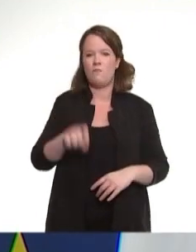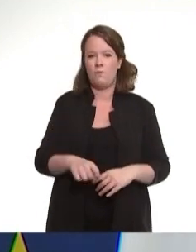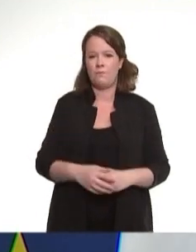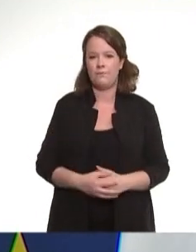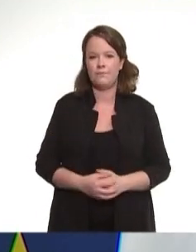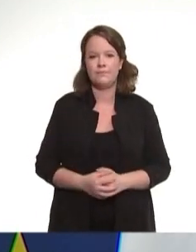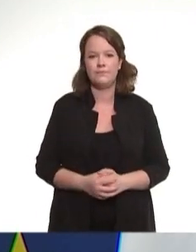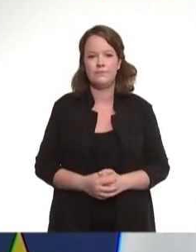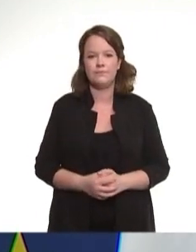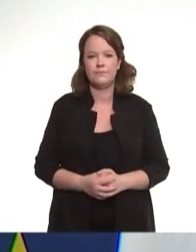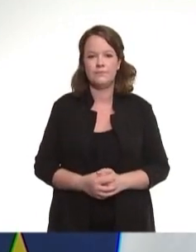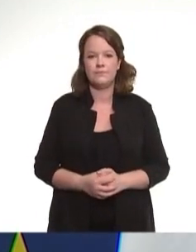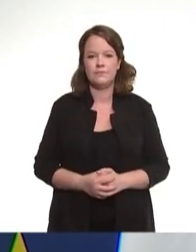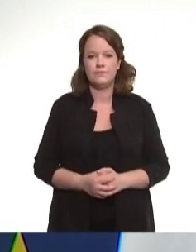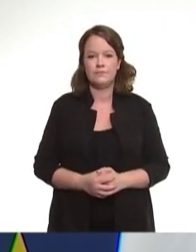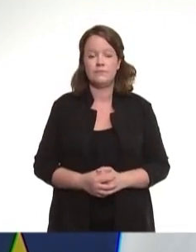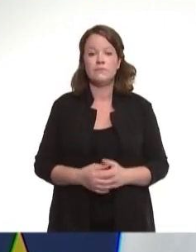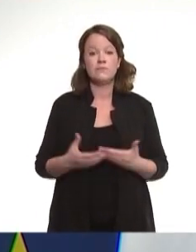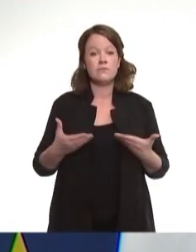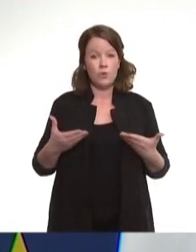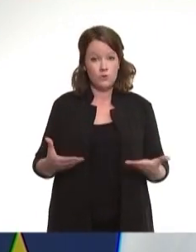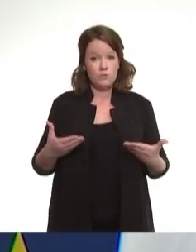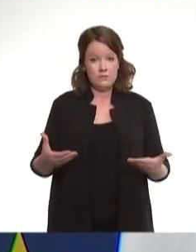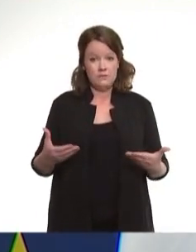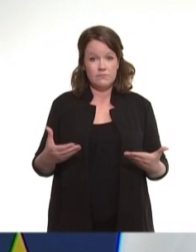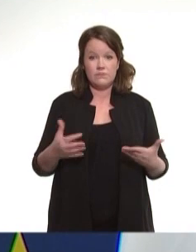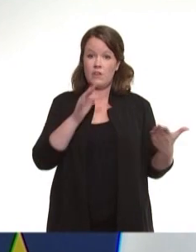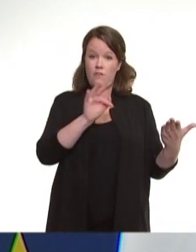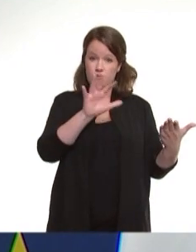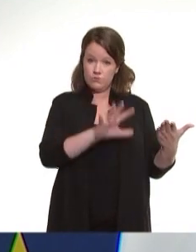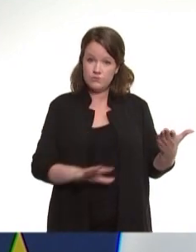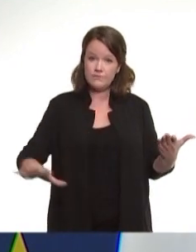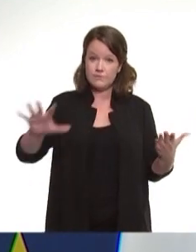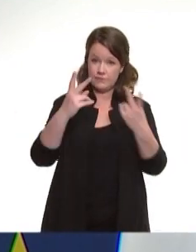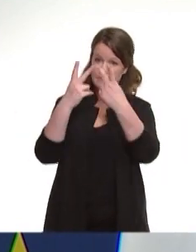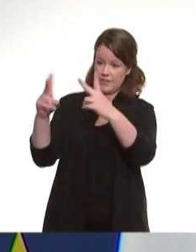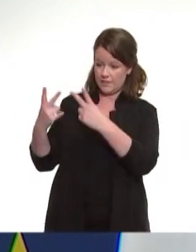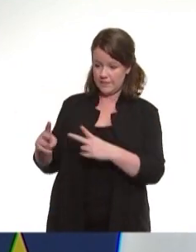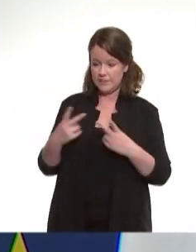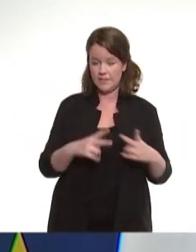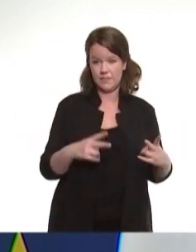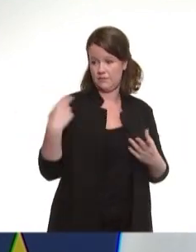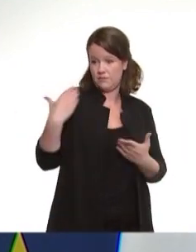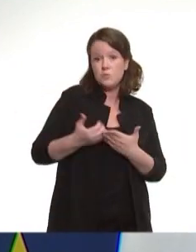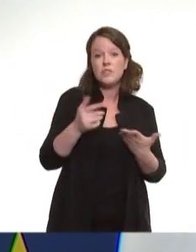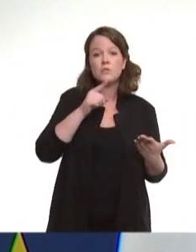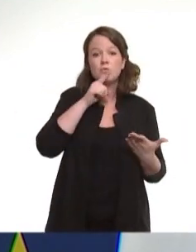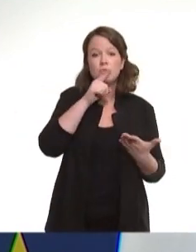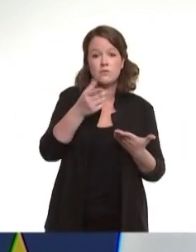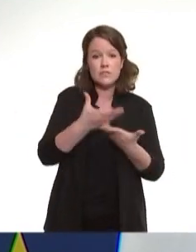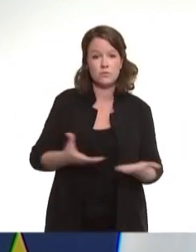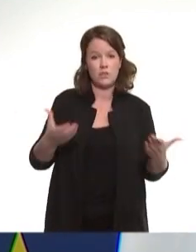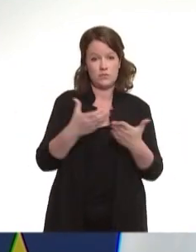la situation s'est dégradée dans plusieurs métropoles ces derniers jours qu'ils vont nous conduire